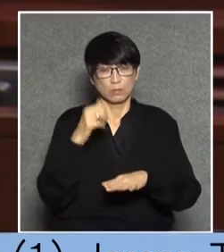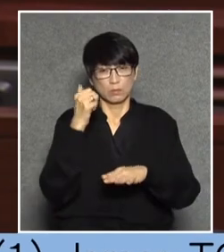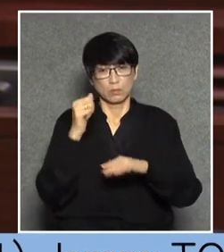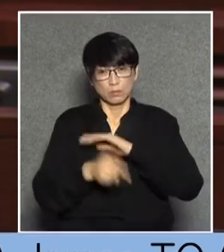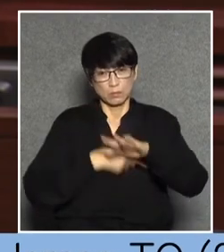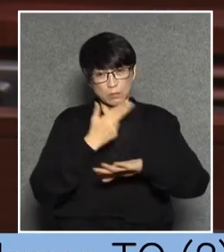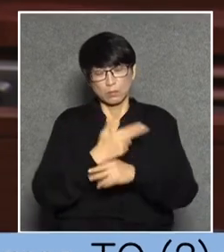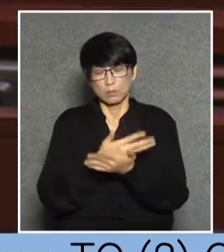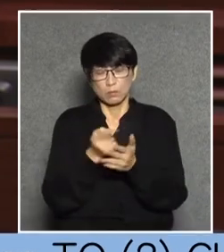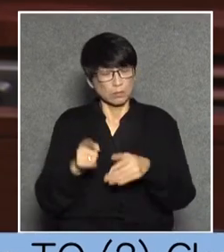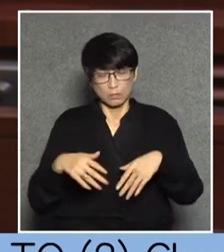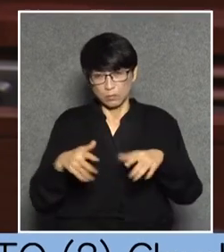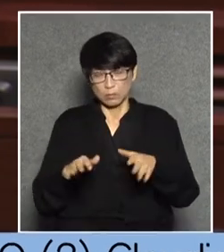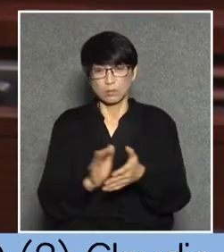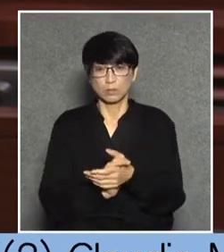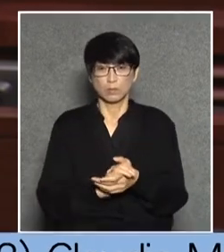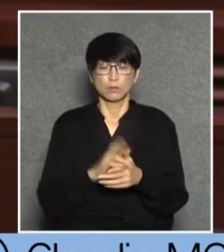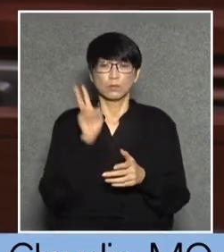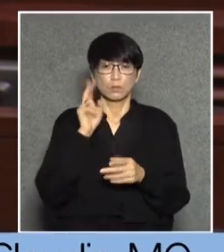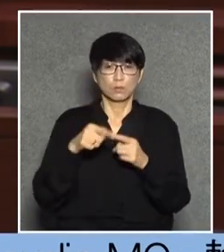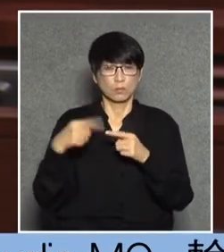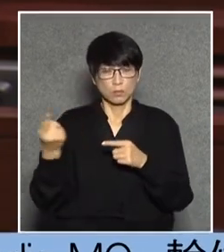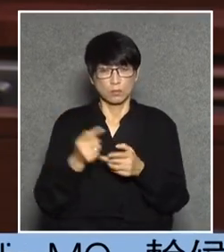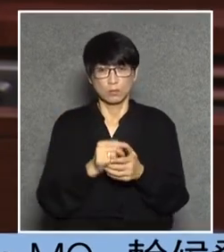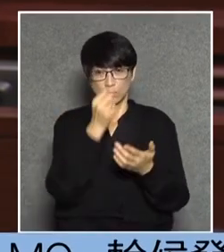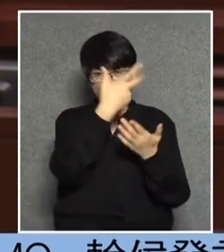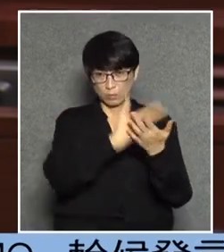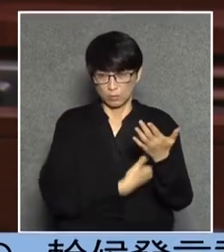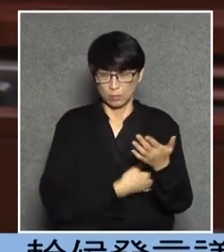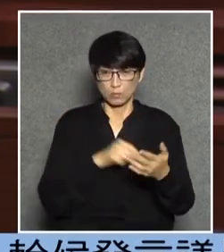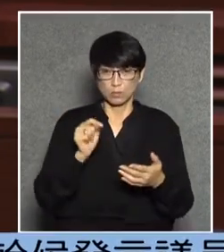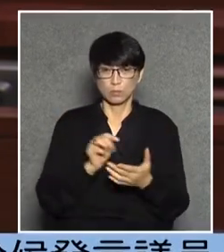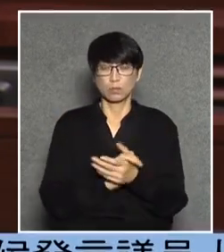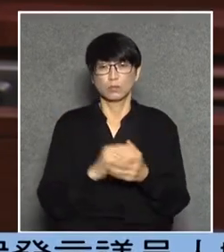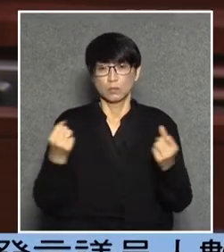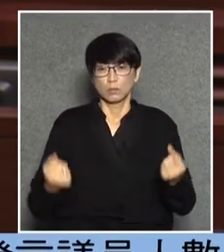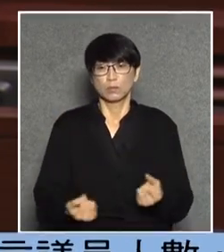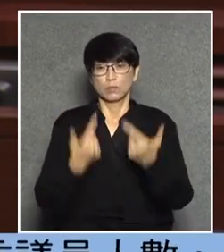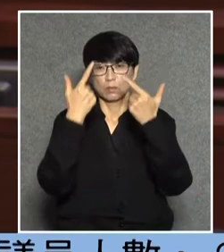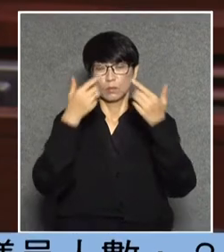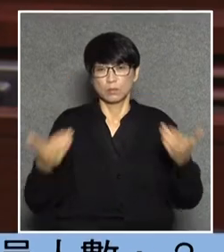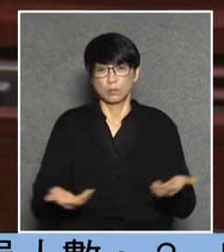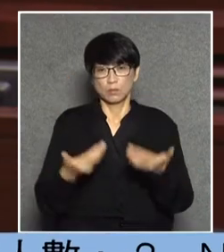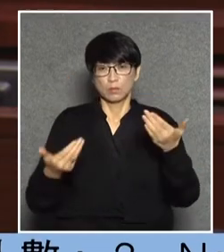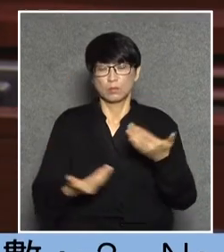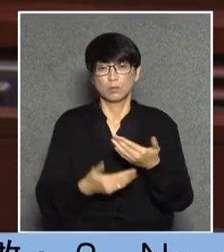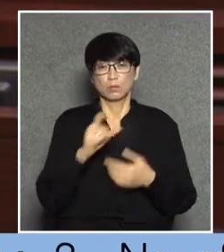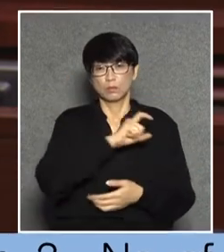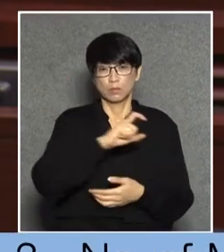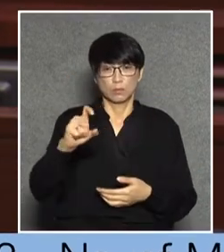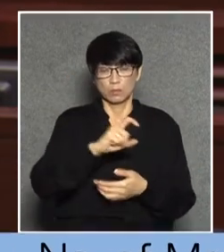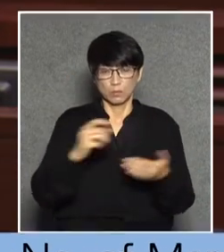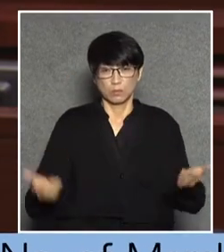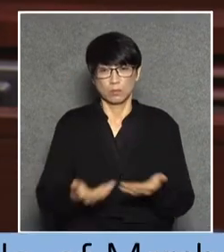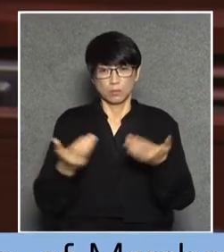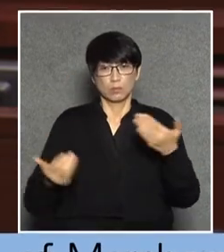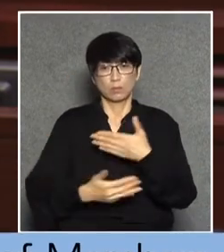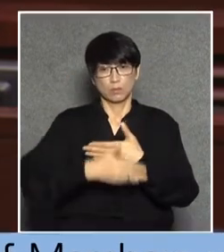多。如果第二啲嘅政策可能係令到我哋通貨膨脹，譬如而家炒樓啊、炒的士嗰啲，仲大鑊